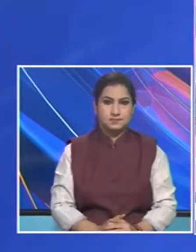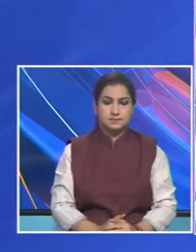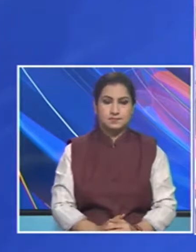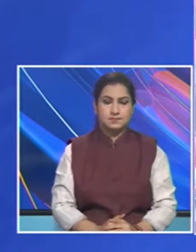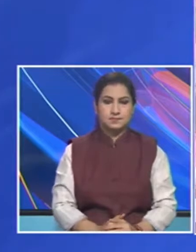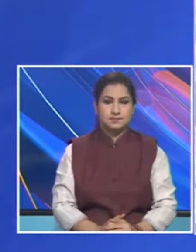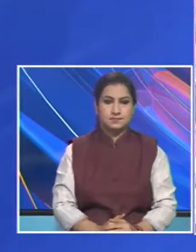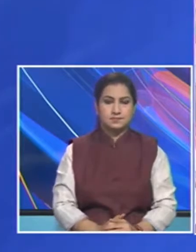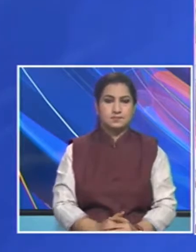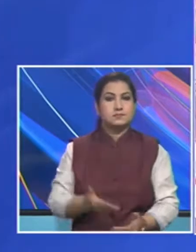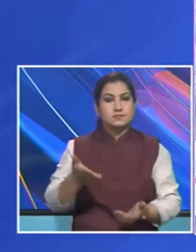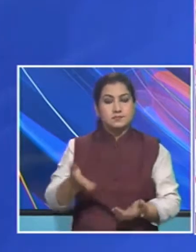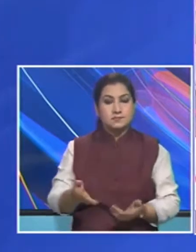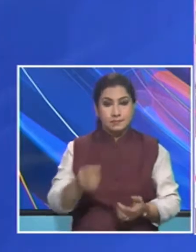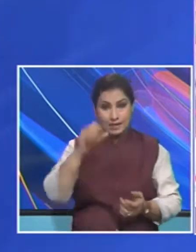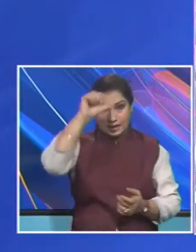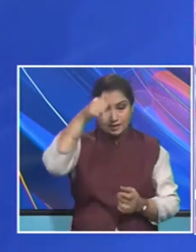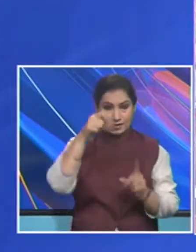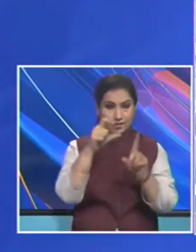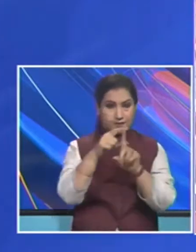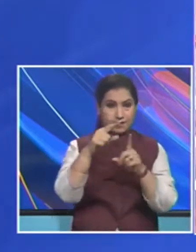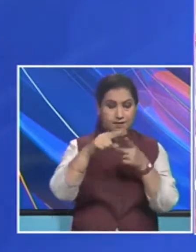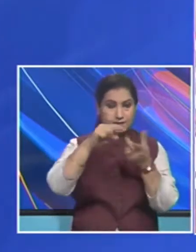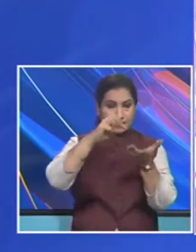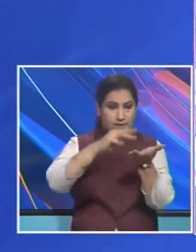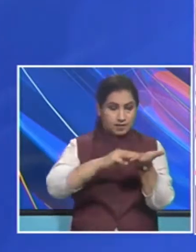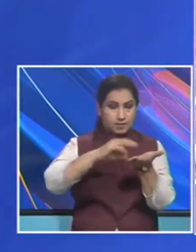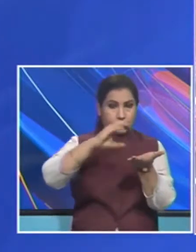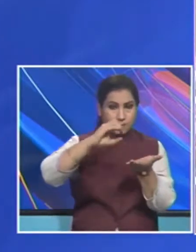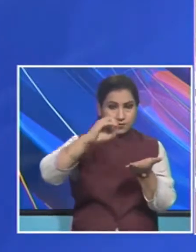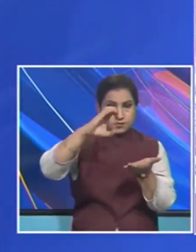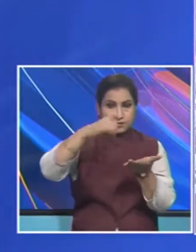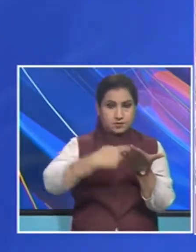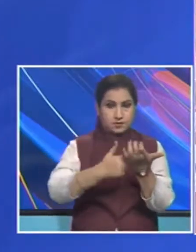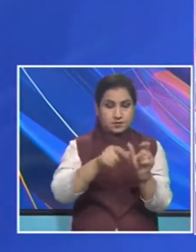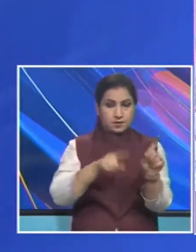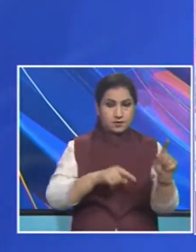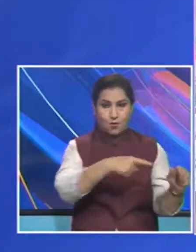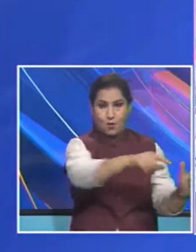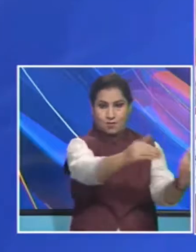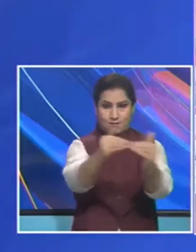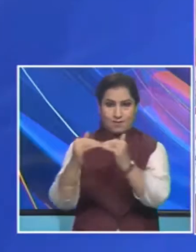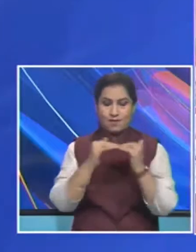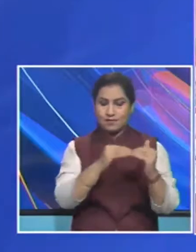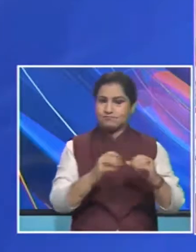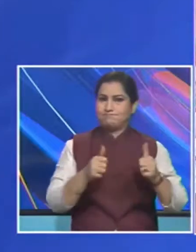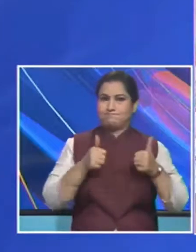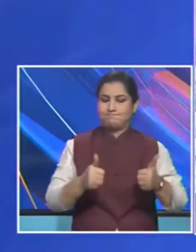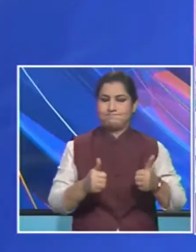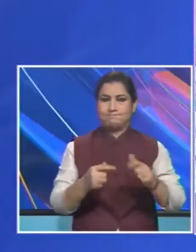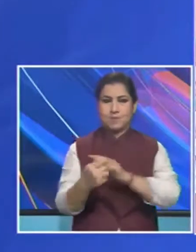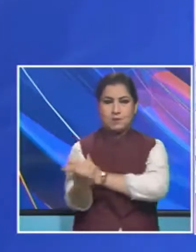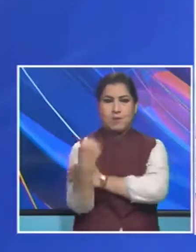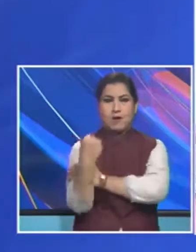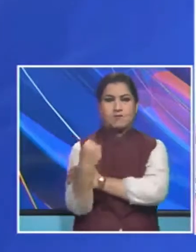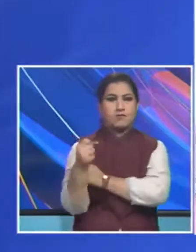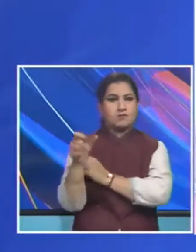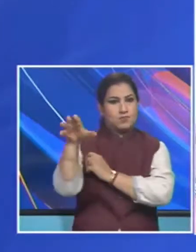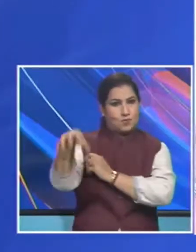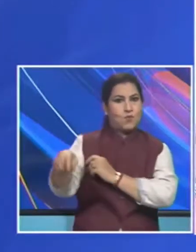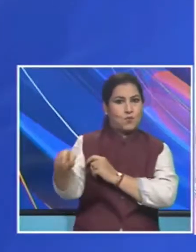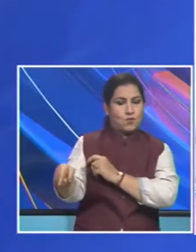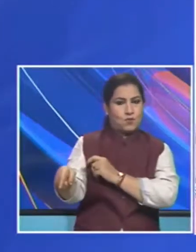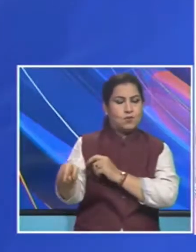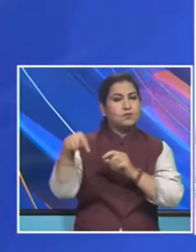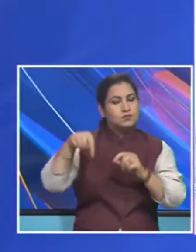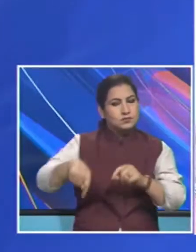The work of democracy is hard, the progress of democracy is uneven, and the only path of democracy